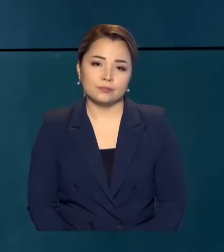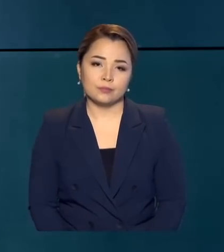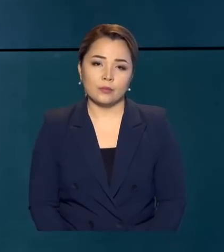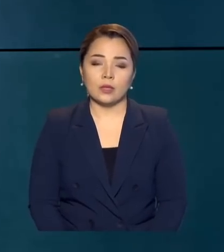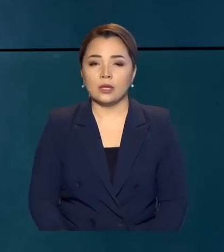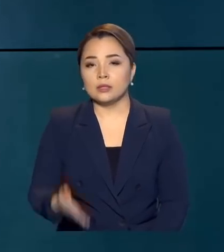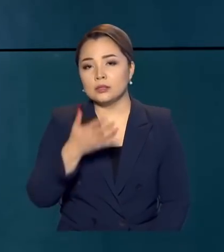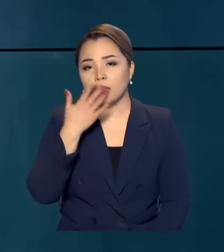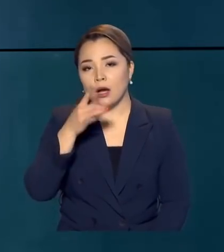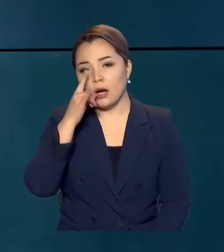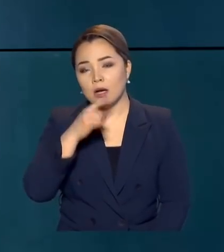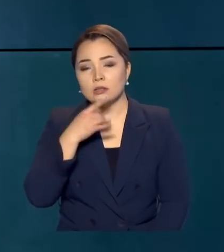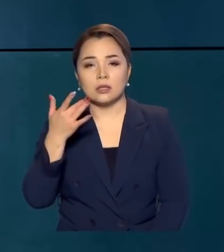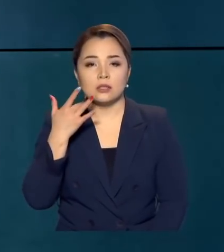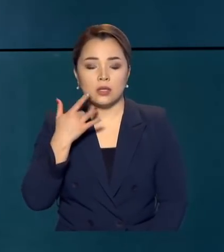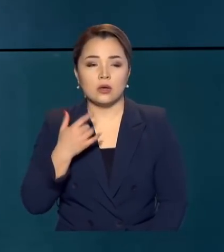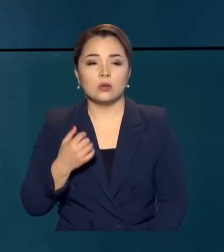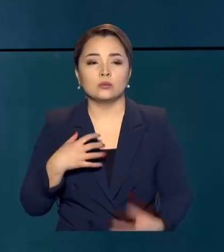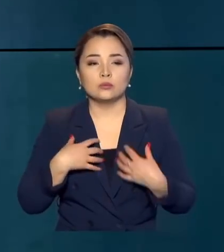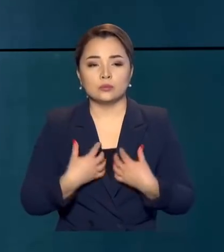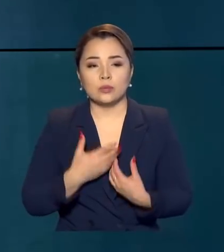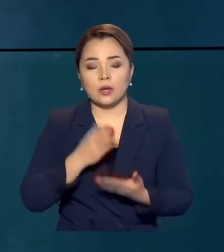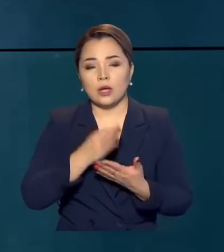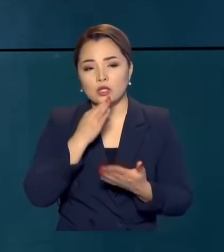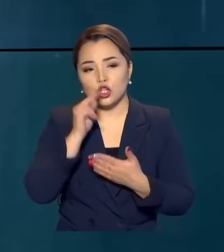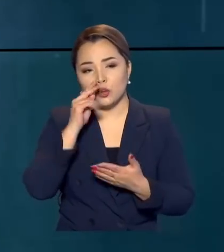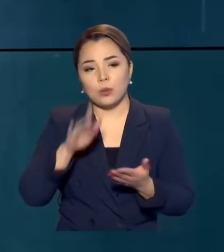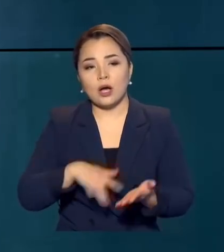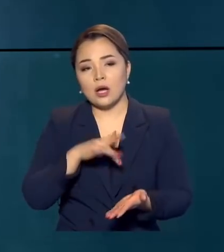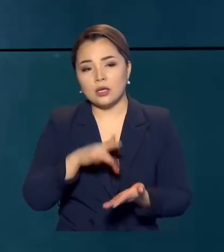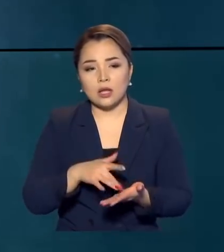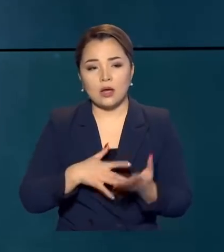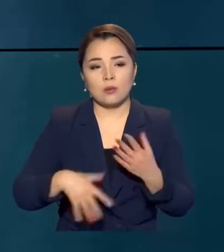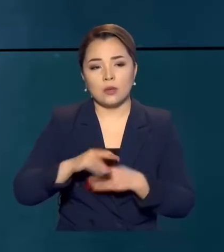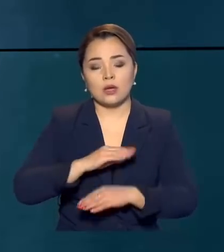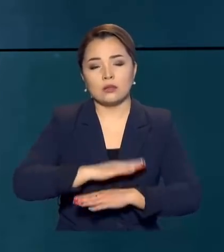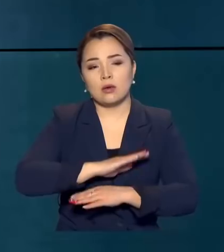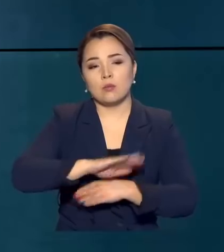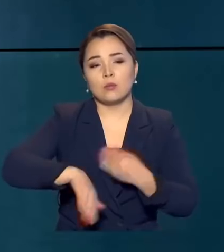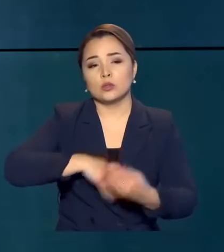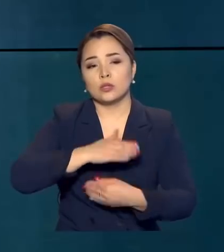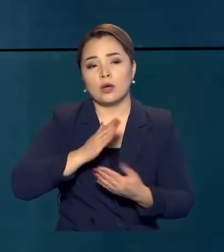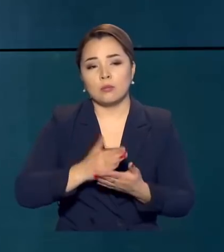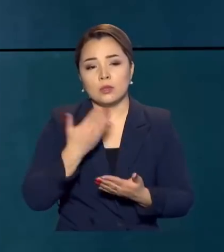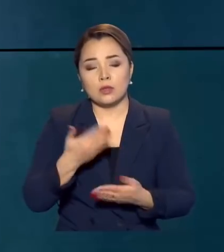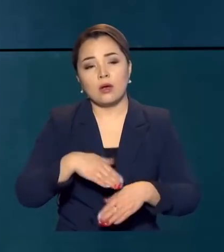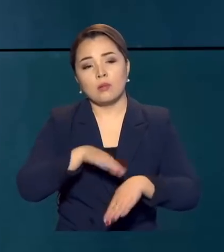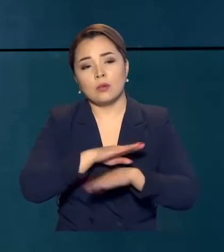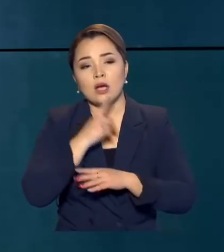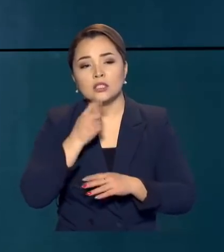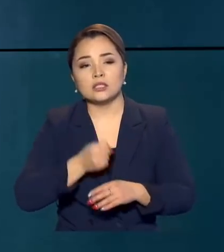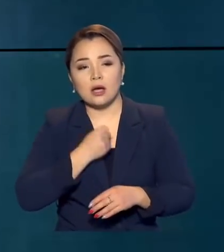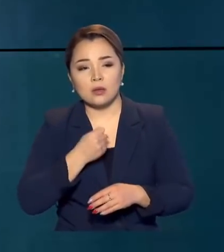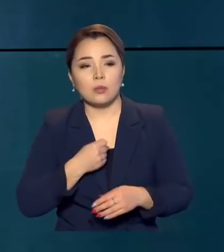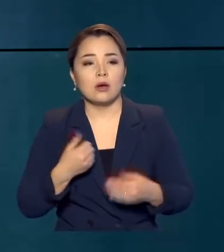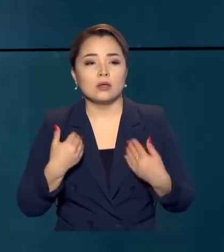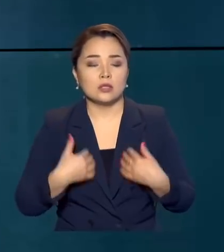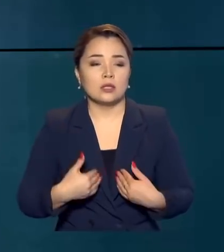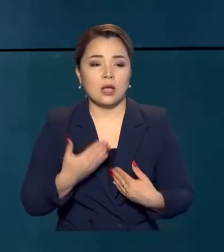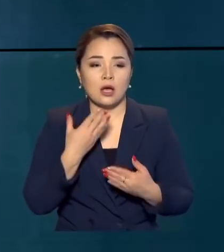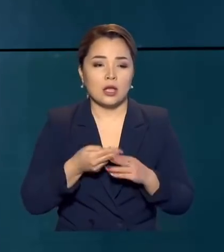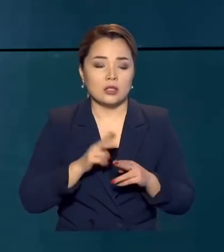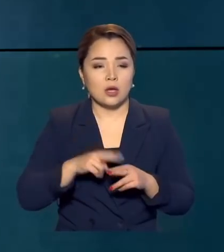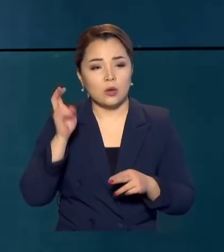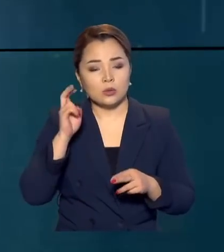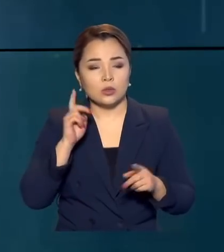Исі қазаққа қашанда қайғы ортақ. Шымкент қаласының жұртшылығы жаппай тәртіпсіздік кезінде мерт болған сарбаздардың қазасына орай